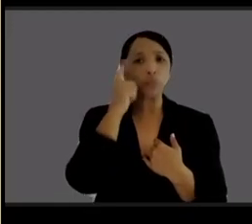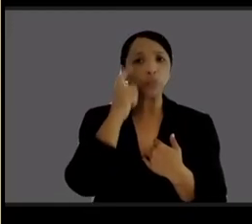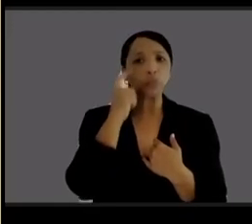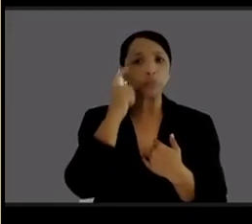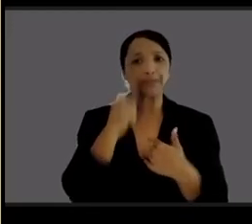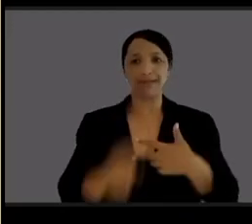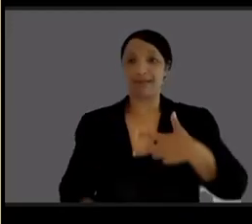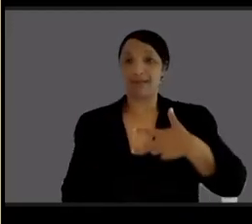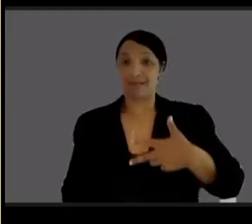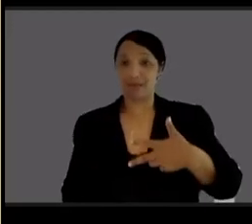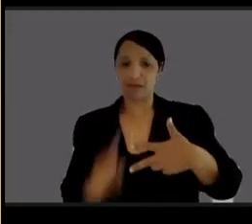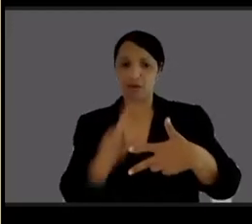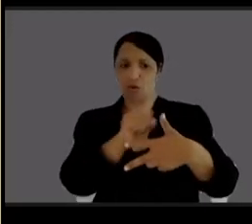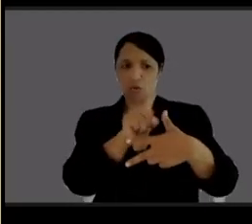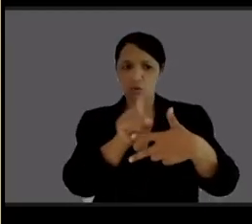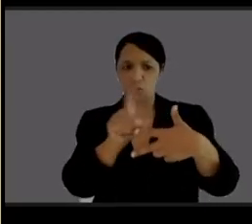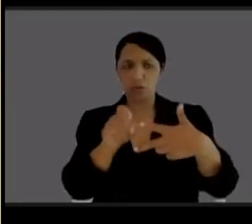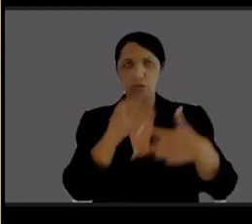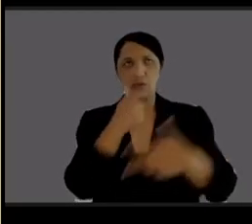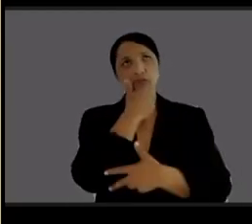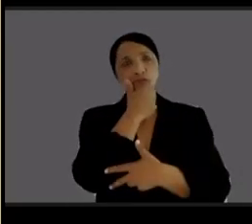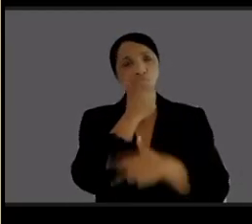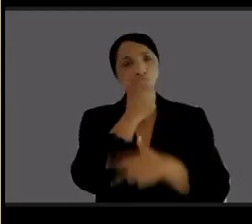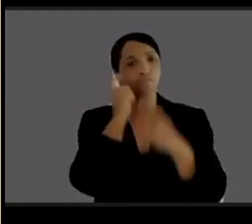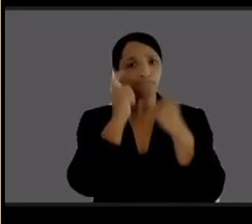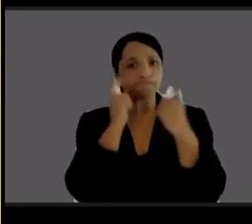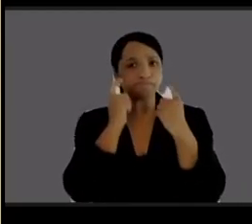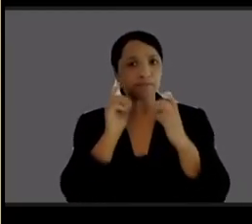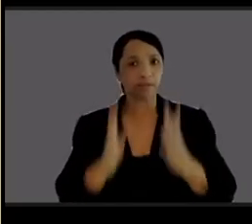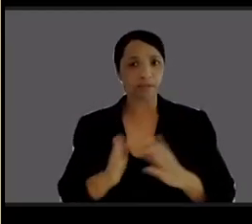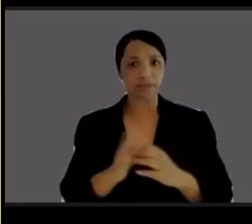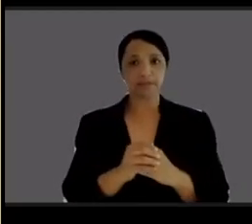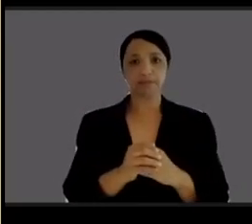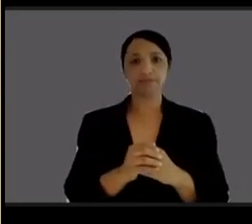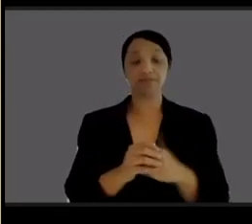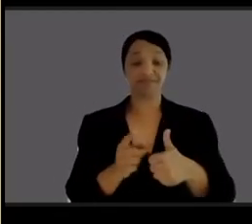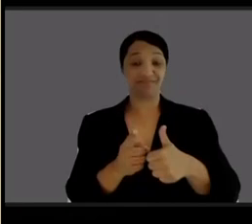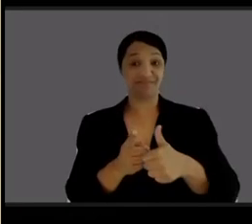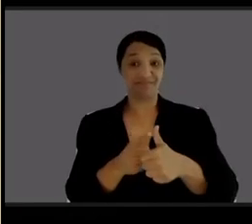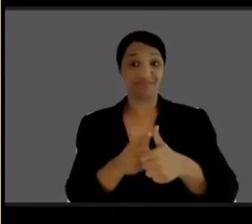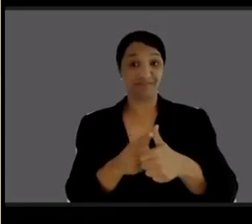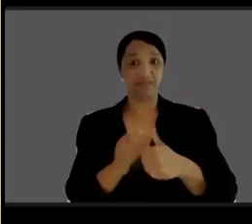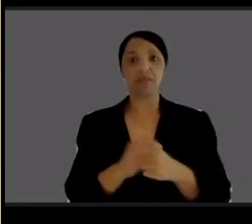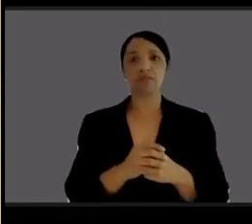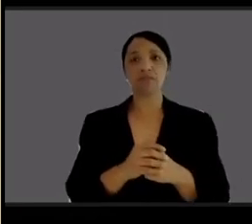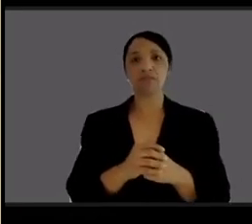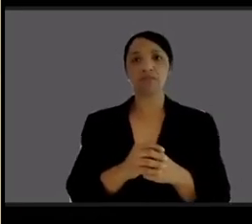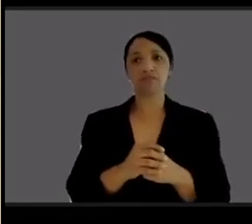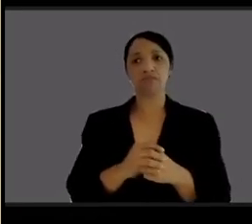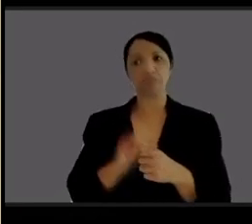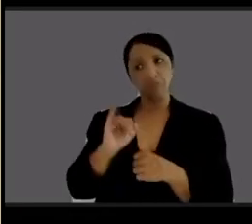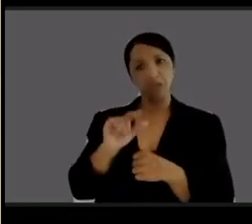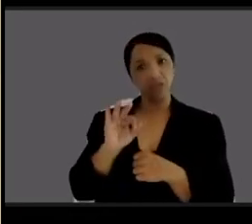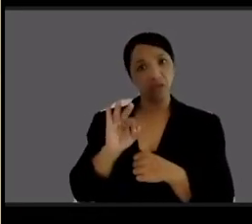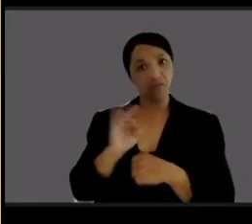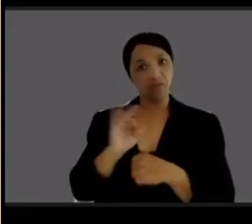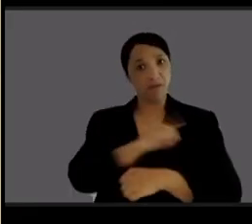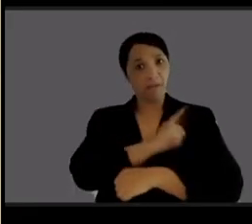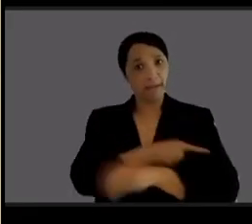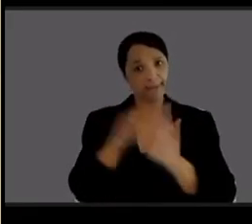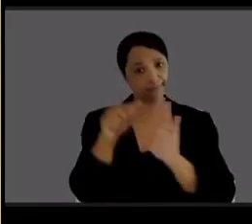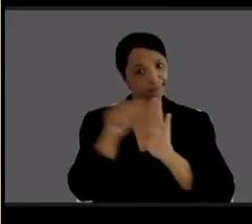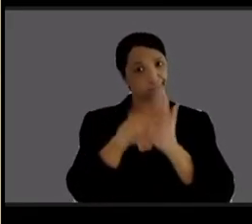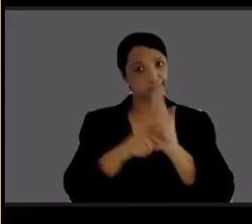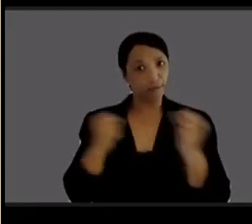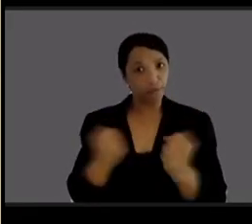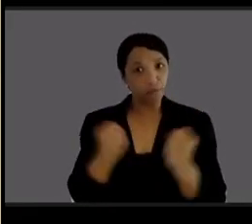trois questions au cours du FGI de cette année. D'abord, le FGI a-t-il respecté